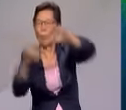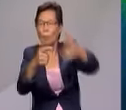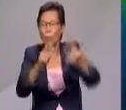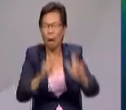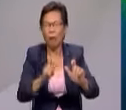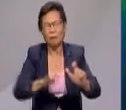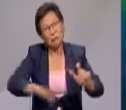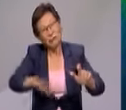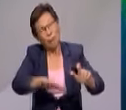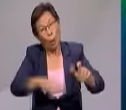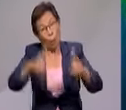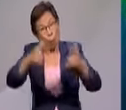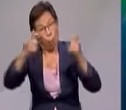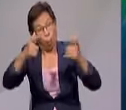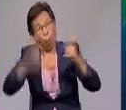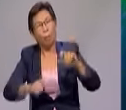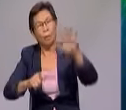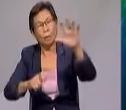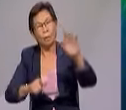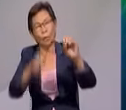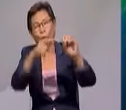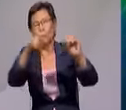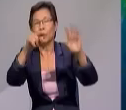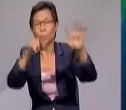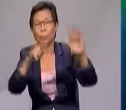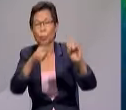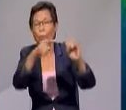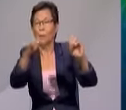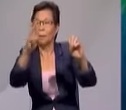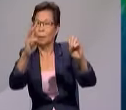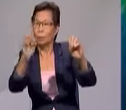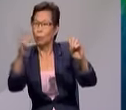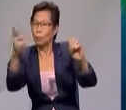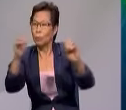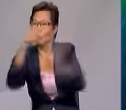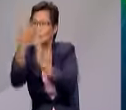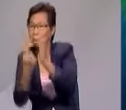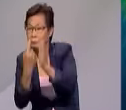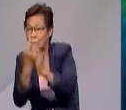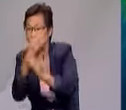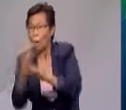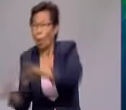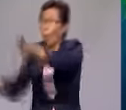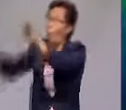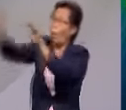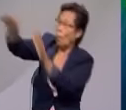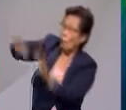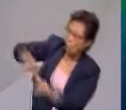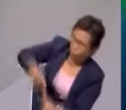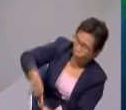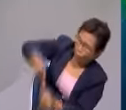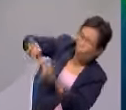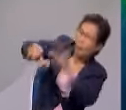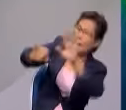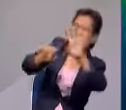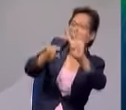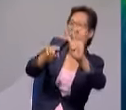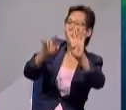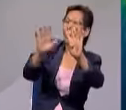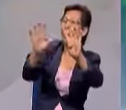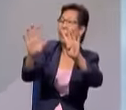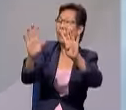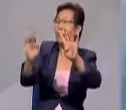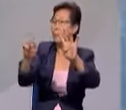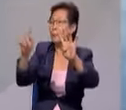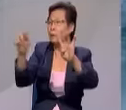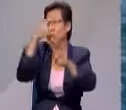kelajuan yang agak kencang sekitar 50 hingga ke 60 km sejam dan ketinggian ombak ombak boleh mencecah 4.5 meter dan justru